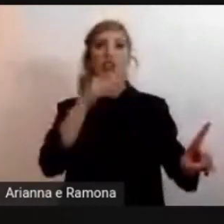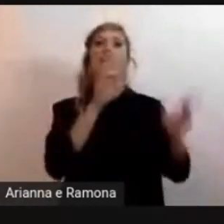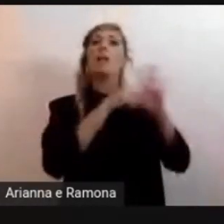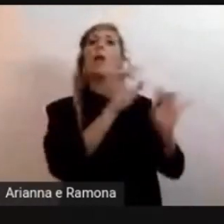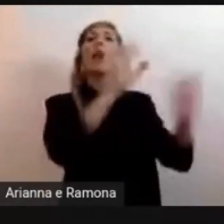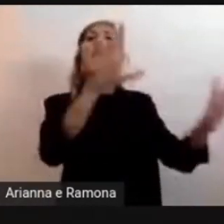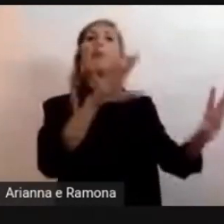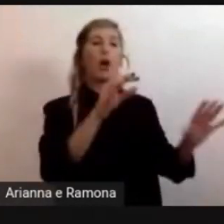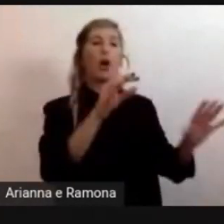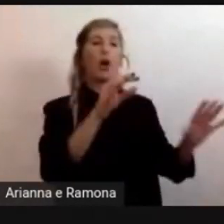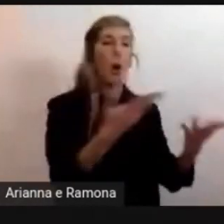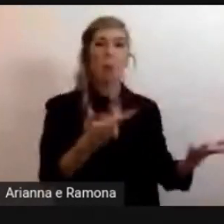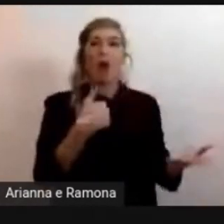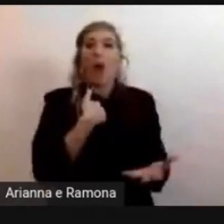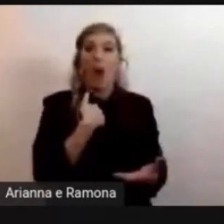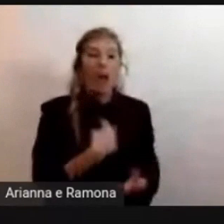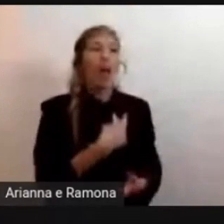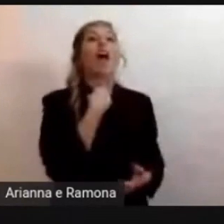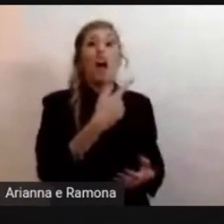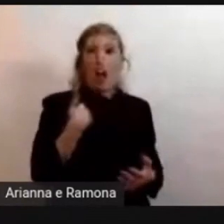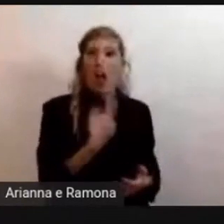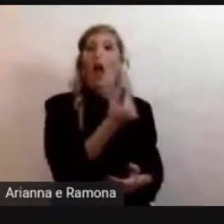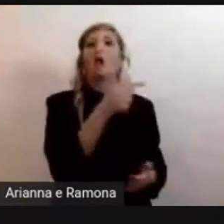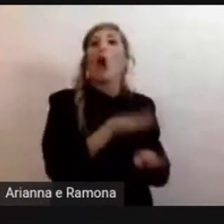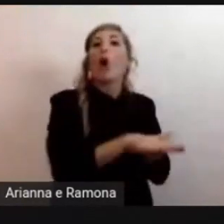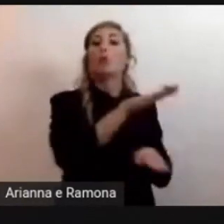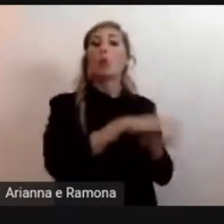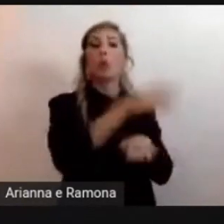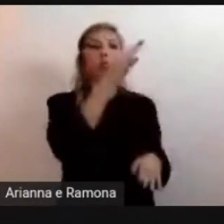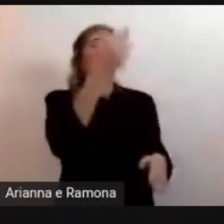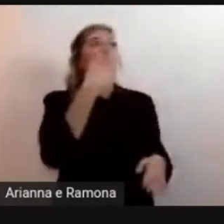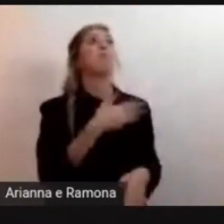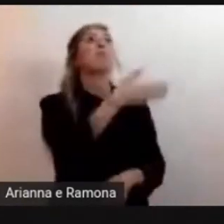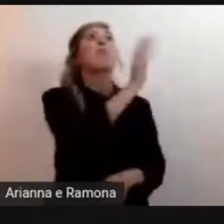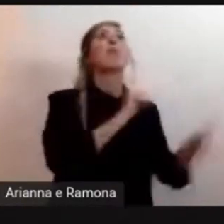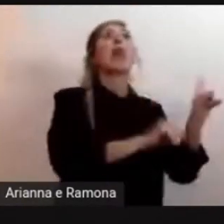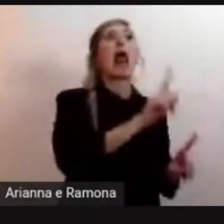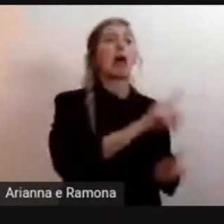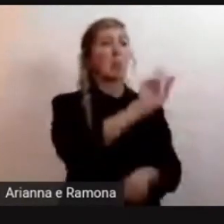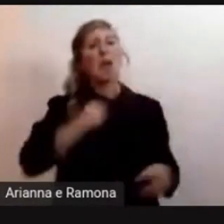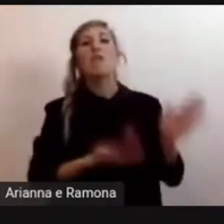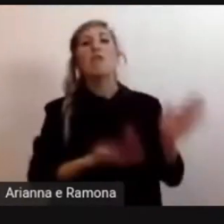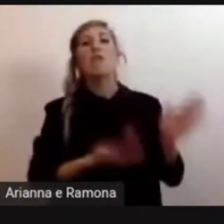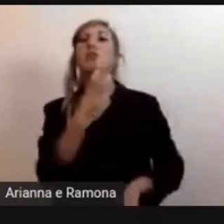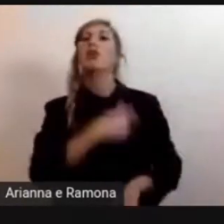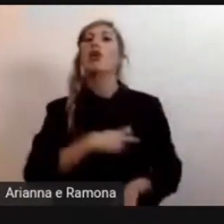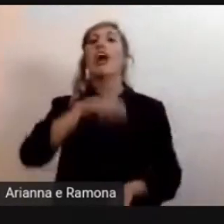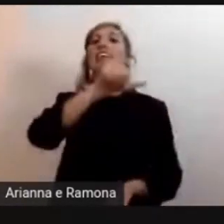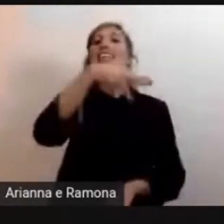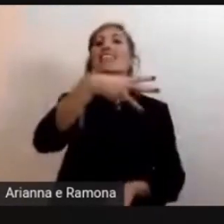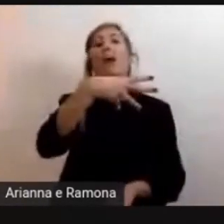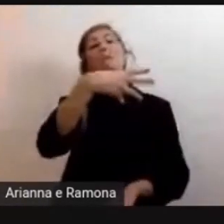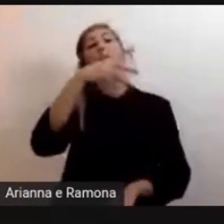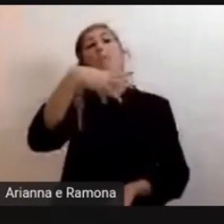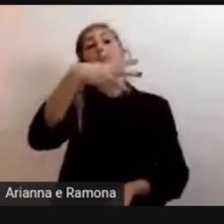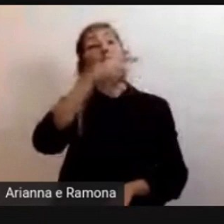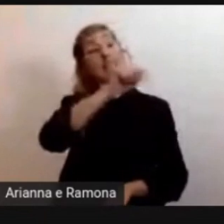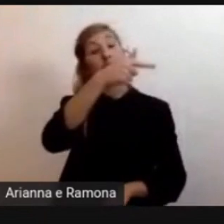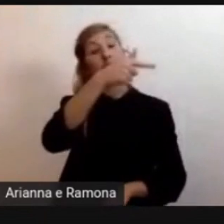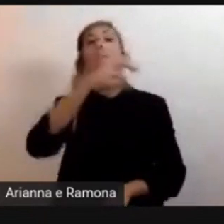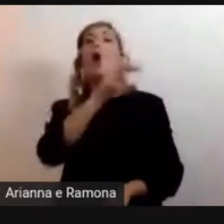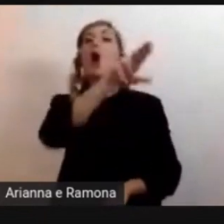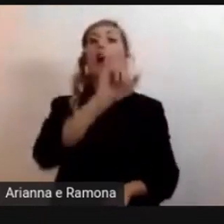esattamente del settore la fortuna invece il tempo liberato e novecento per se